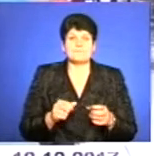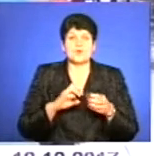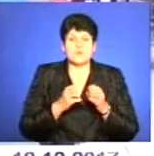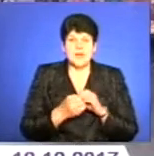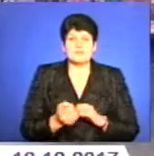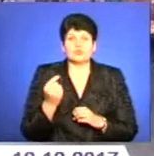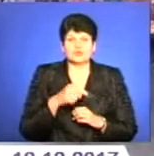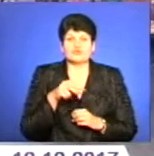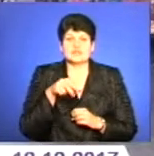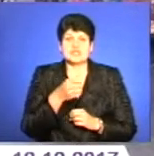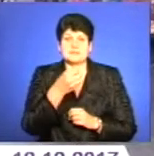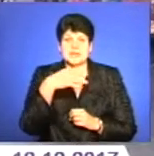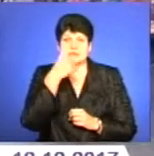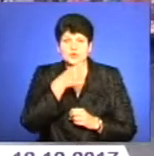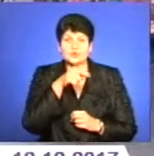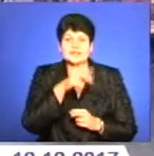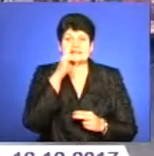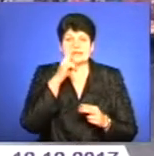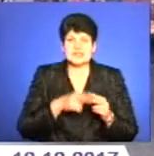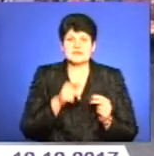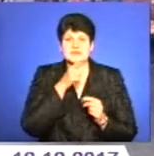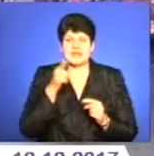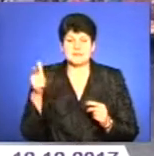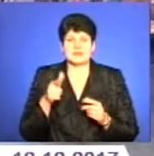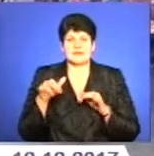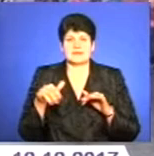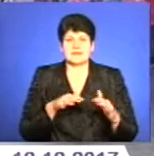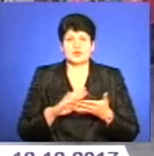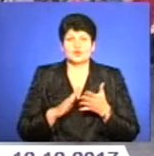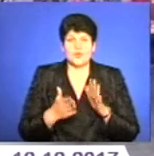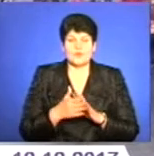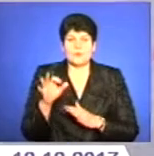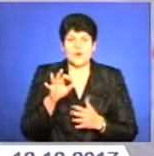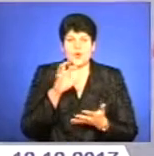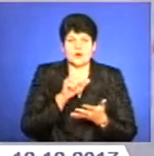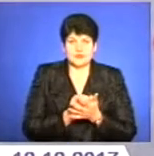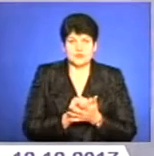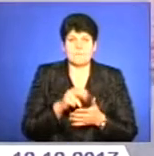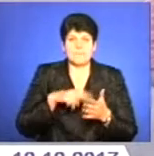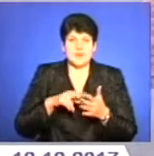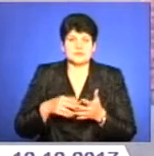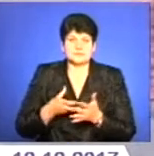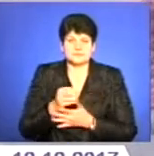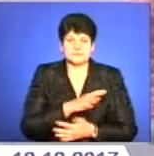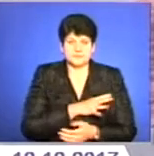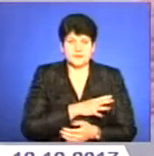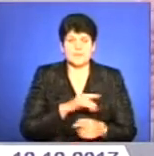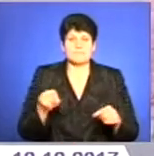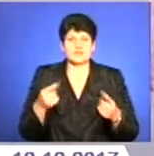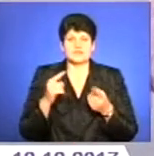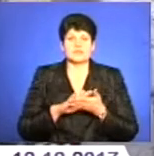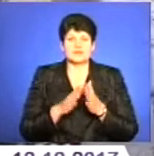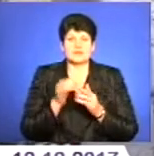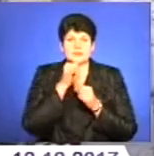що з 2015 року у них закінчився термін дії договору про оренду, хоча податки вони сплачували. Поновити договір не могли,